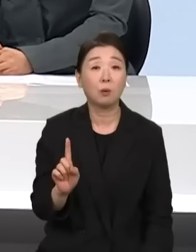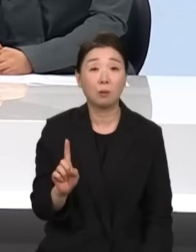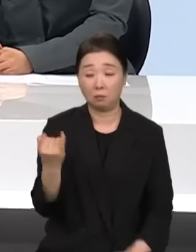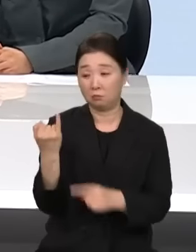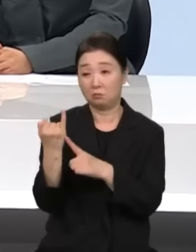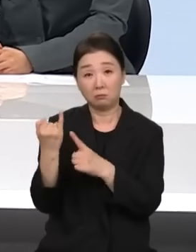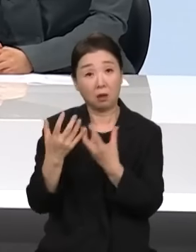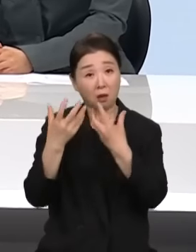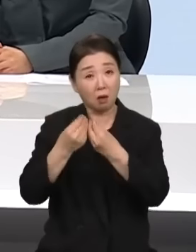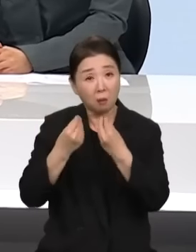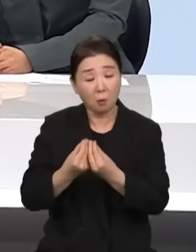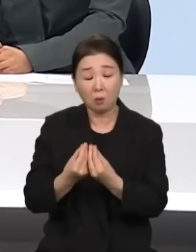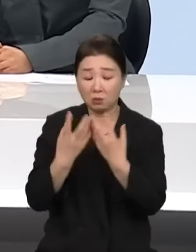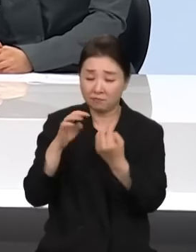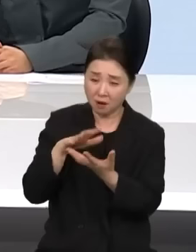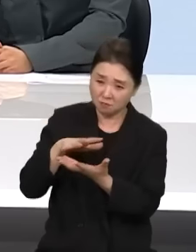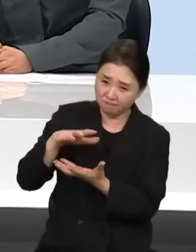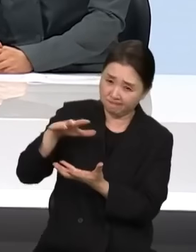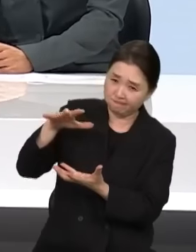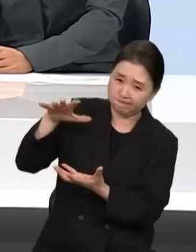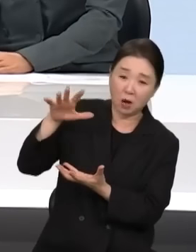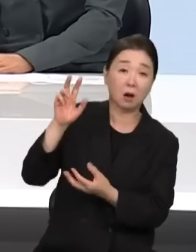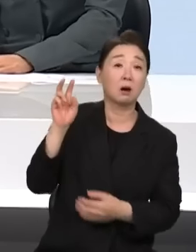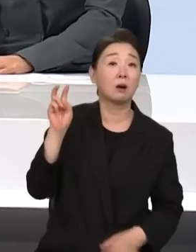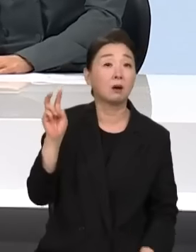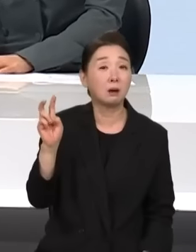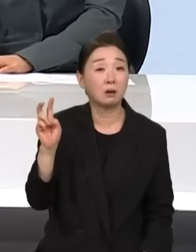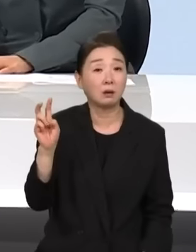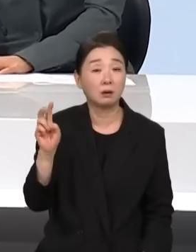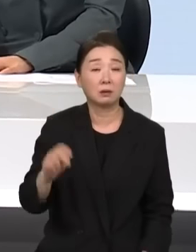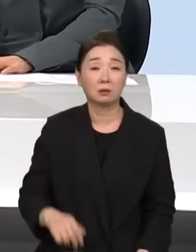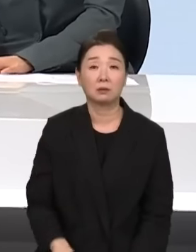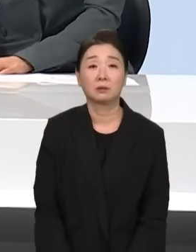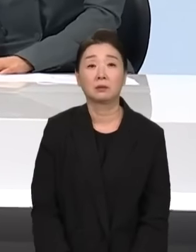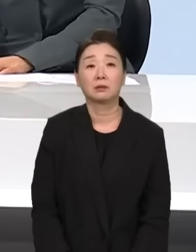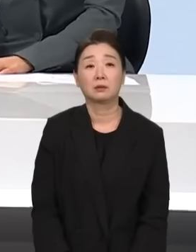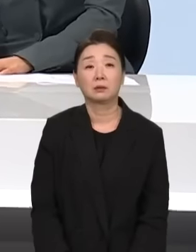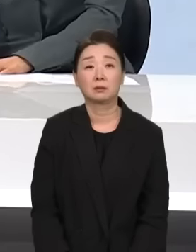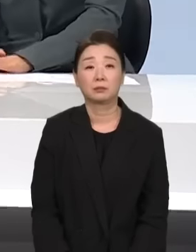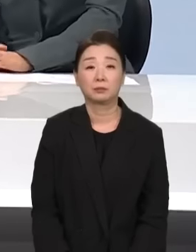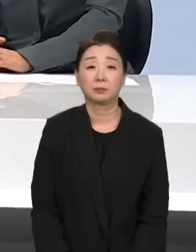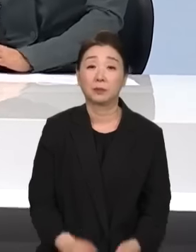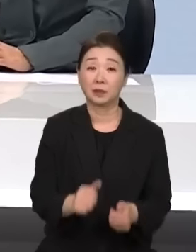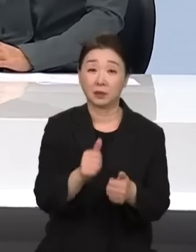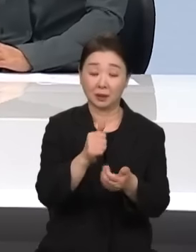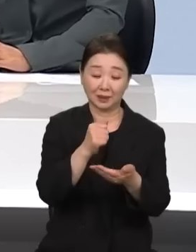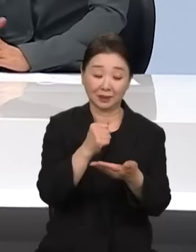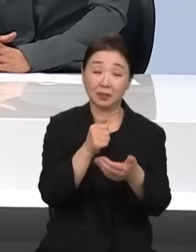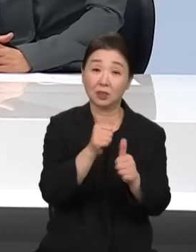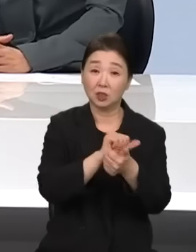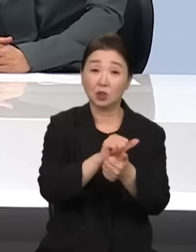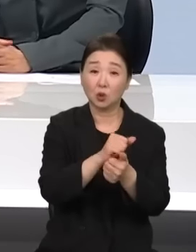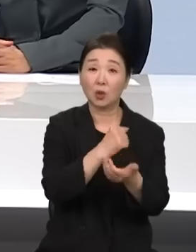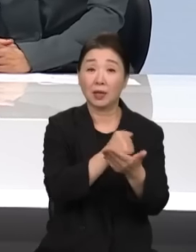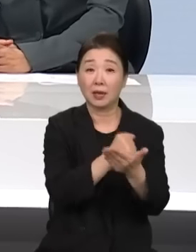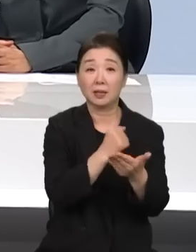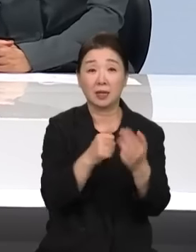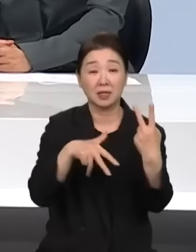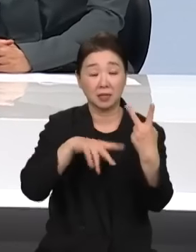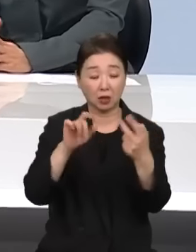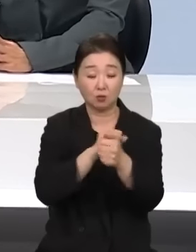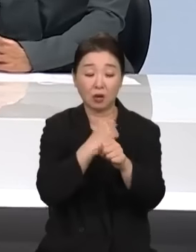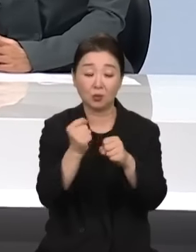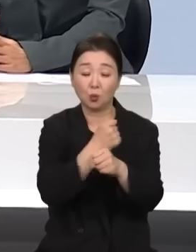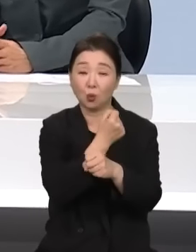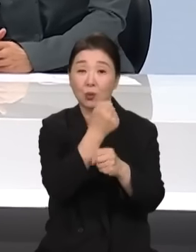김여사가 해명해야 할게 늘고 있는 거 아닙니까네 토로스 증권 계좌가 2차 주가조작 시기에 동원이 됐고